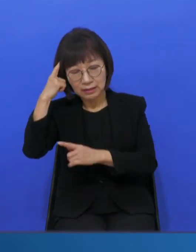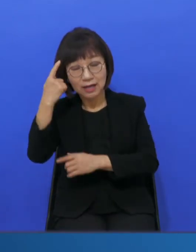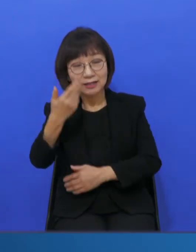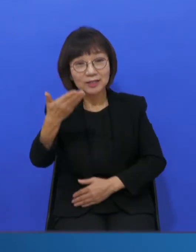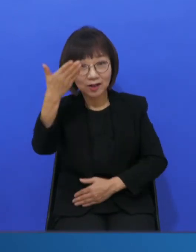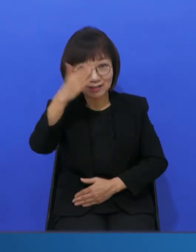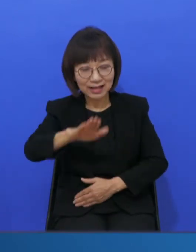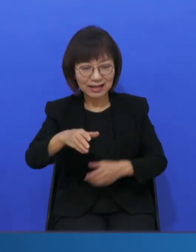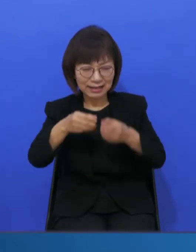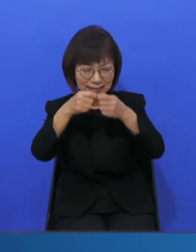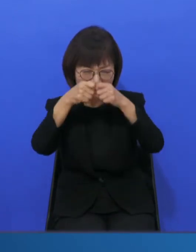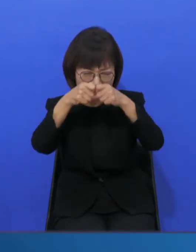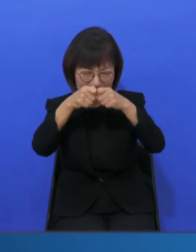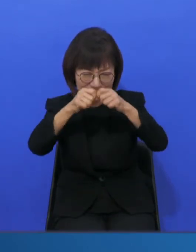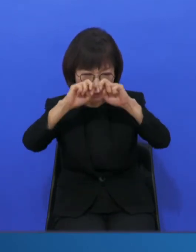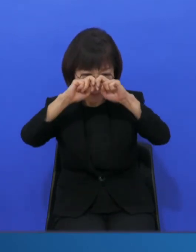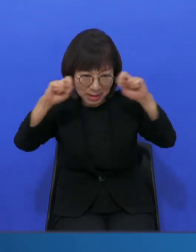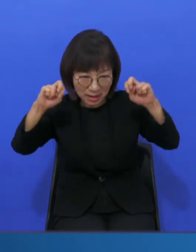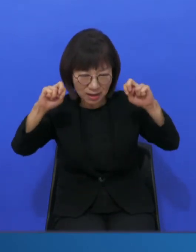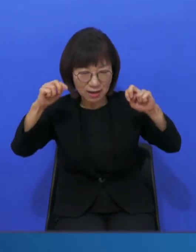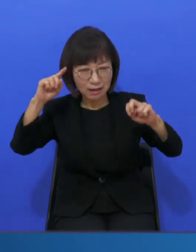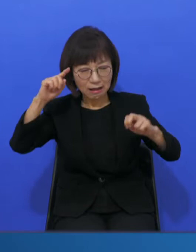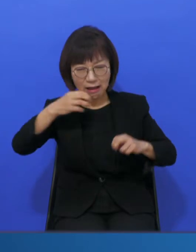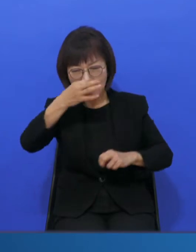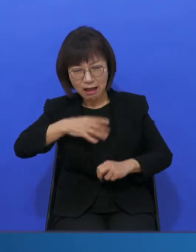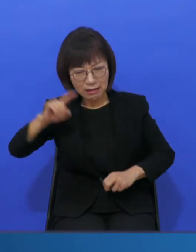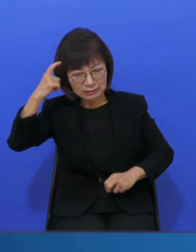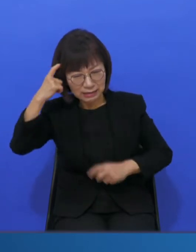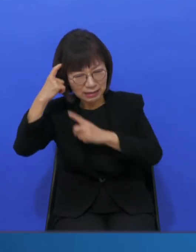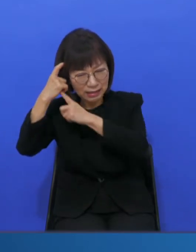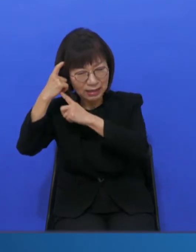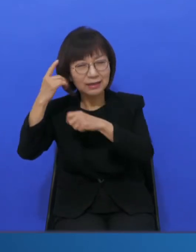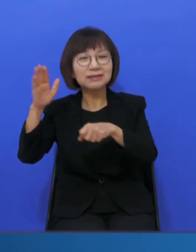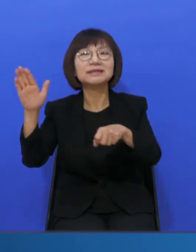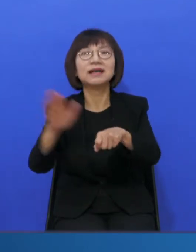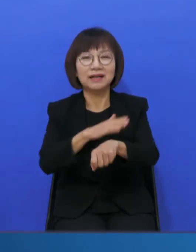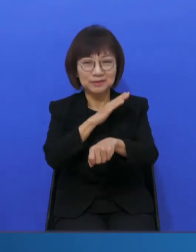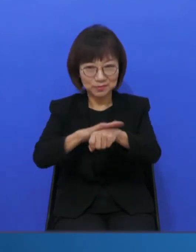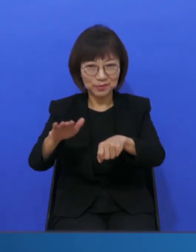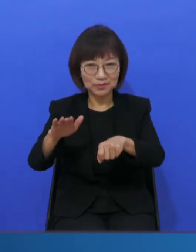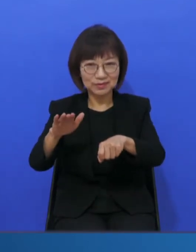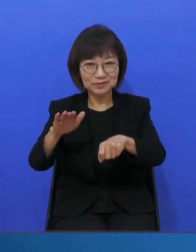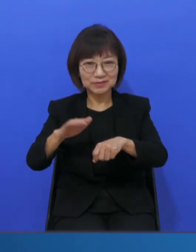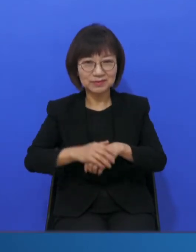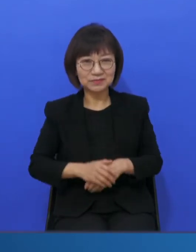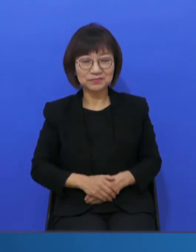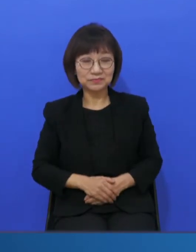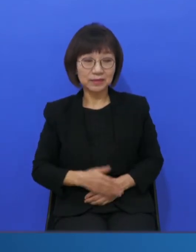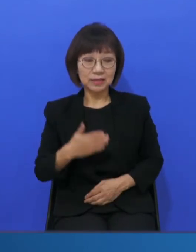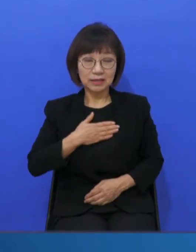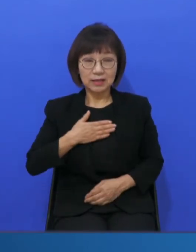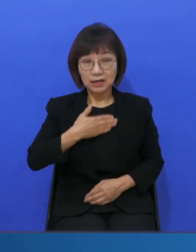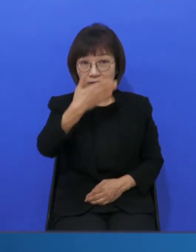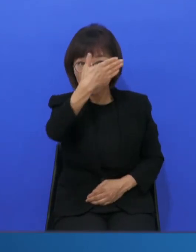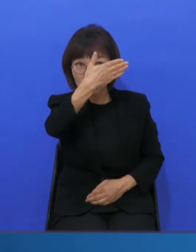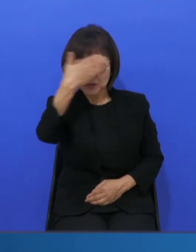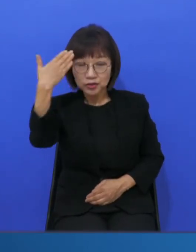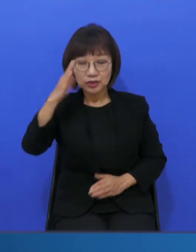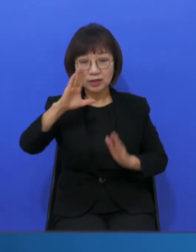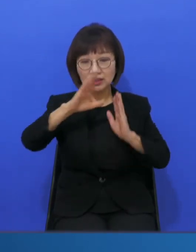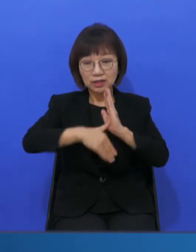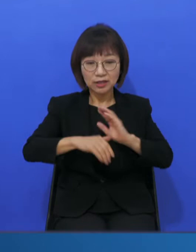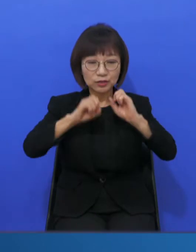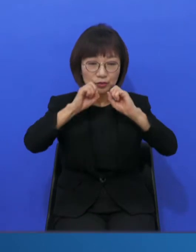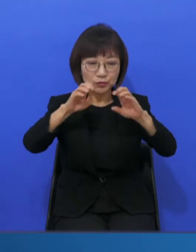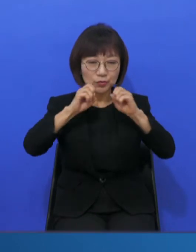life, thinking that it's very difficult. But if you look very carefully, it's not so. 저는 청년 때 전도 운동을 시작하면서